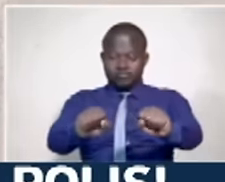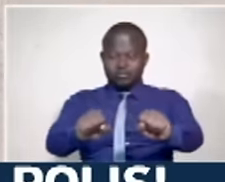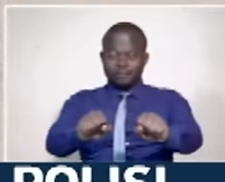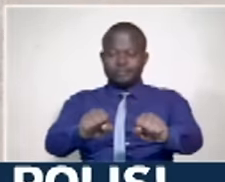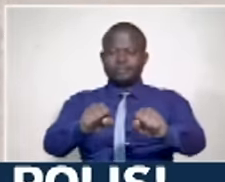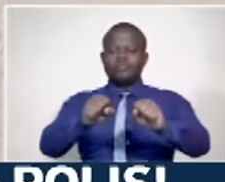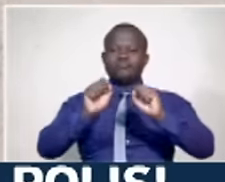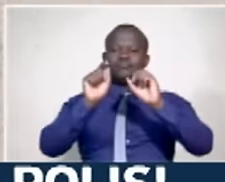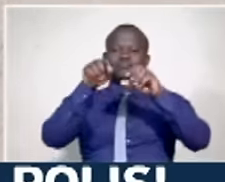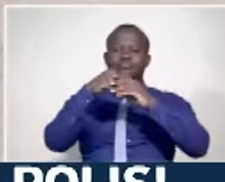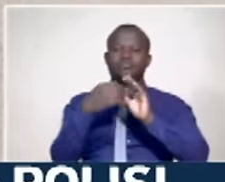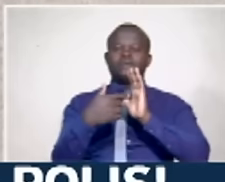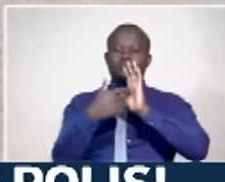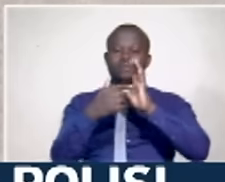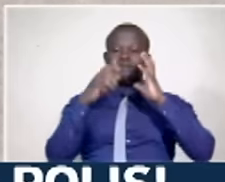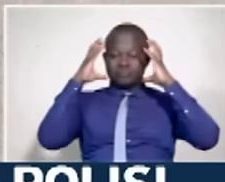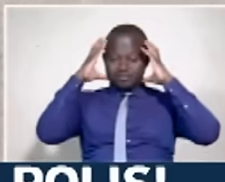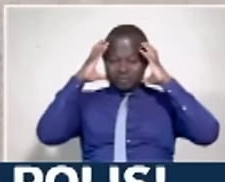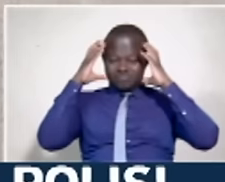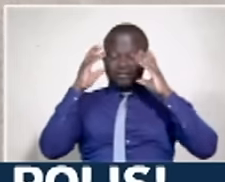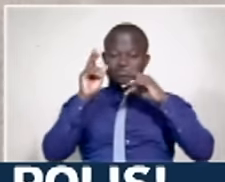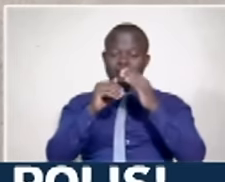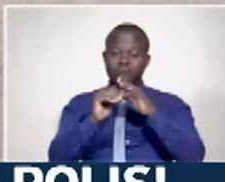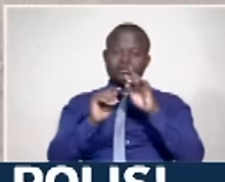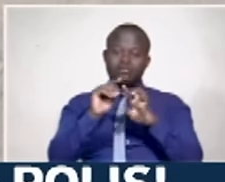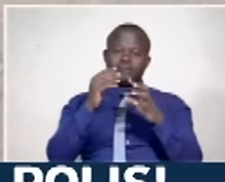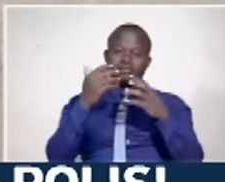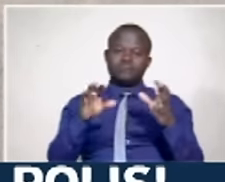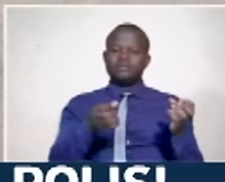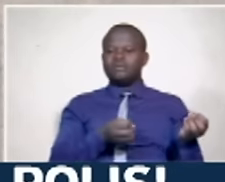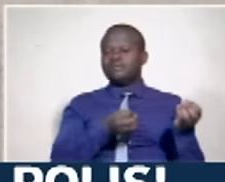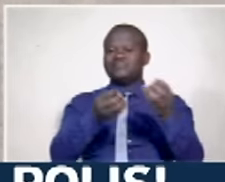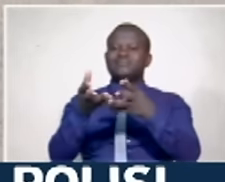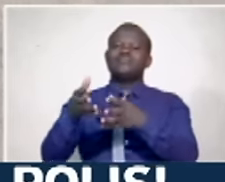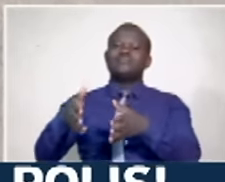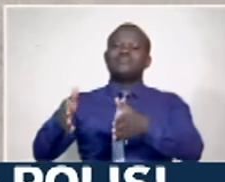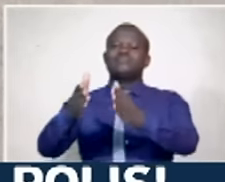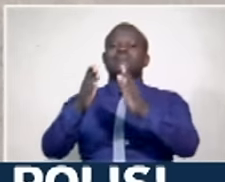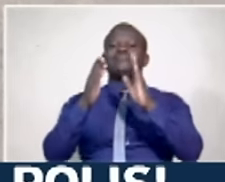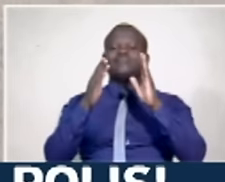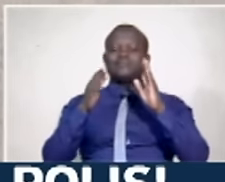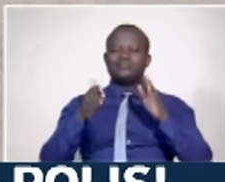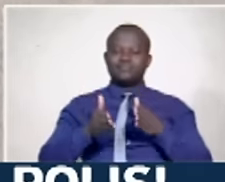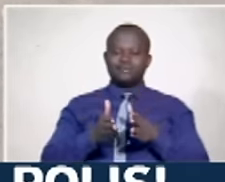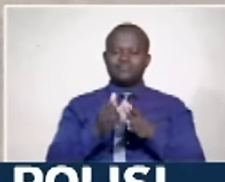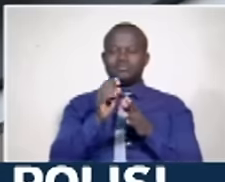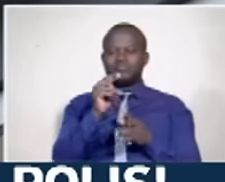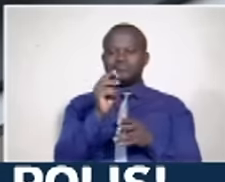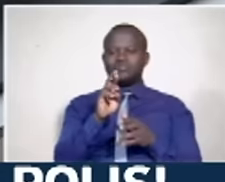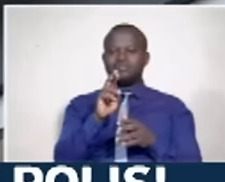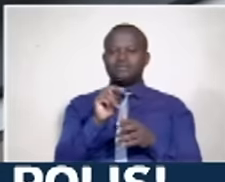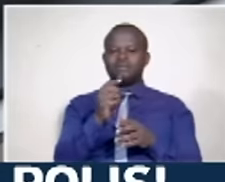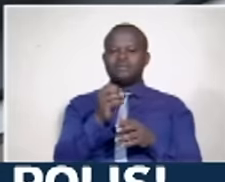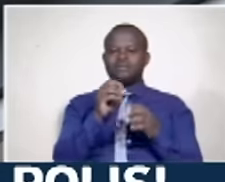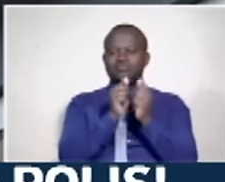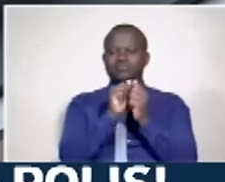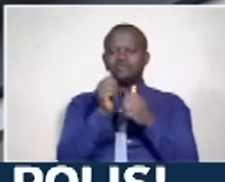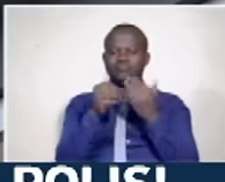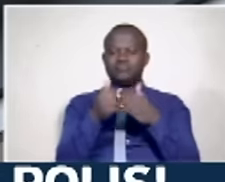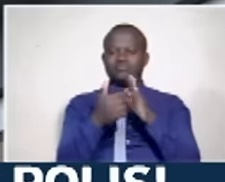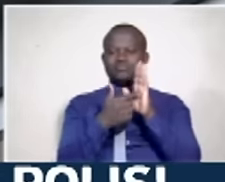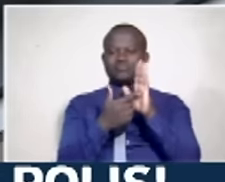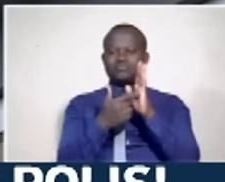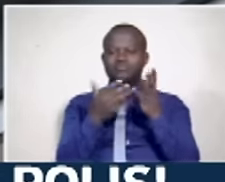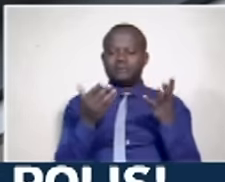yombi yagiye kwerekana imitwe yabo yishe basanga yarajugunye muri za ruhurura zisuka muri Nyabarongo n'ahandi hagaragara